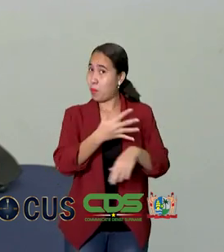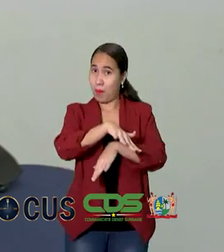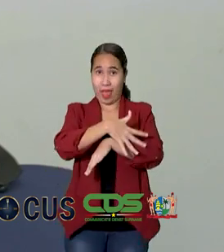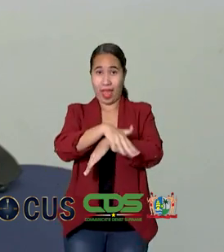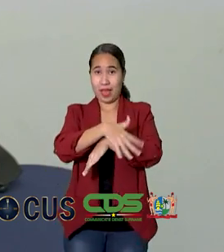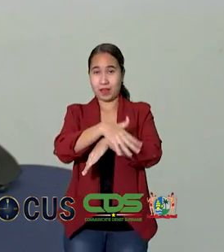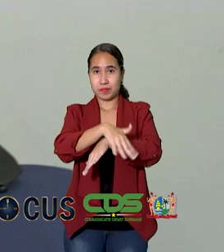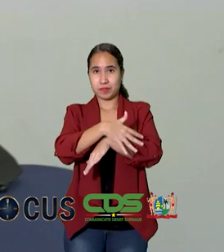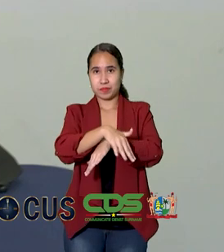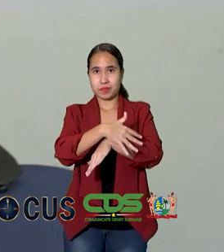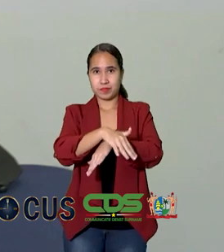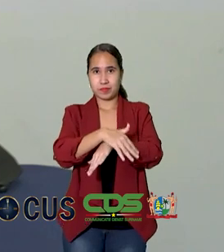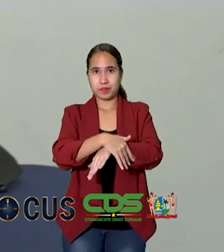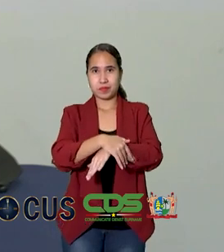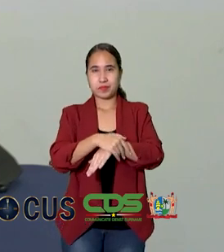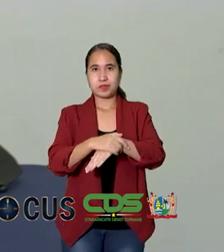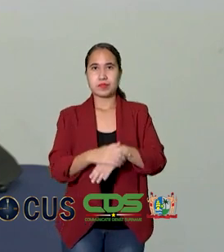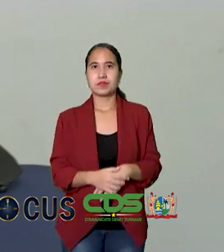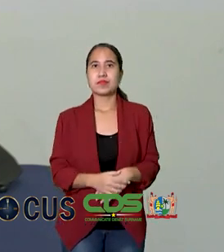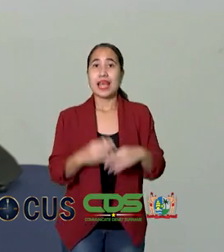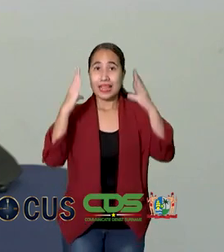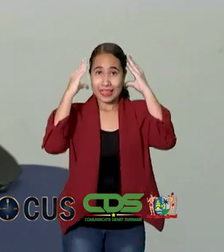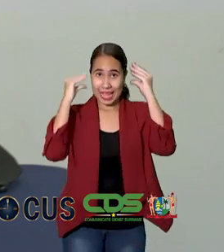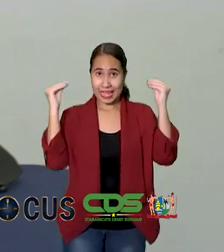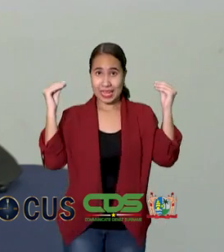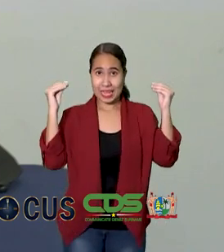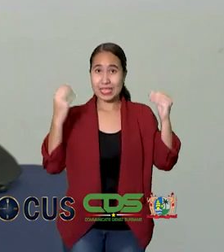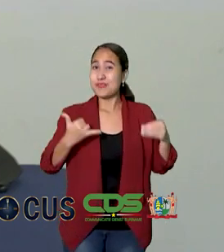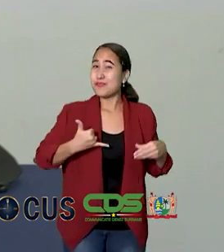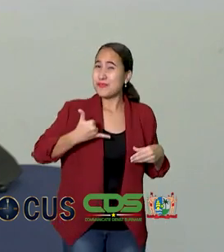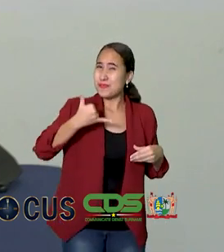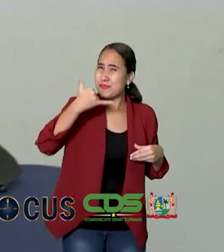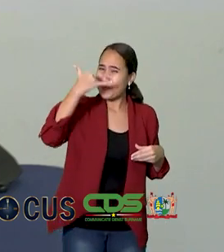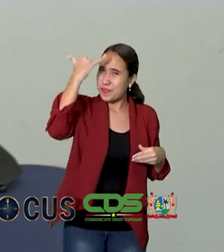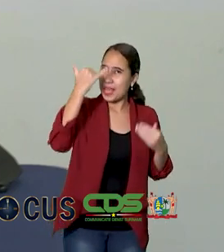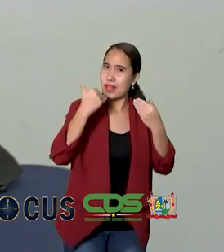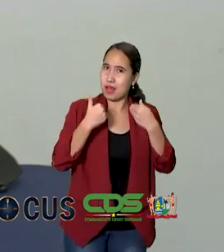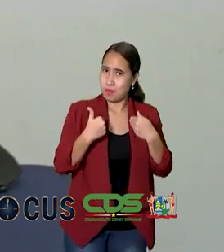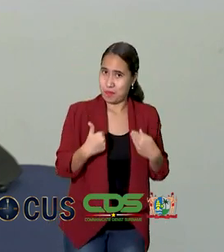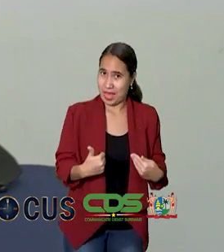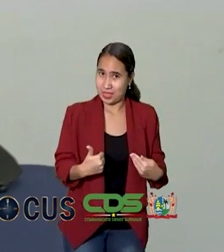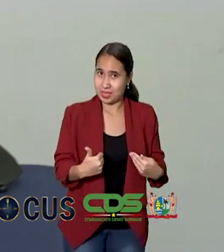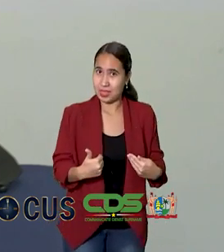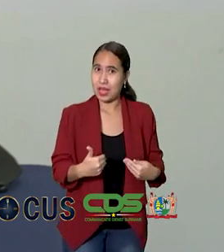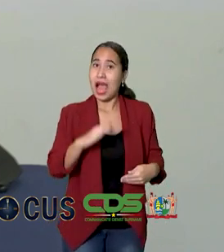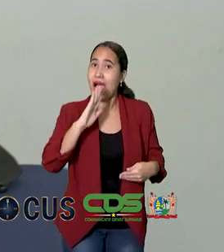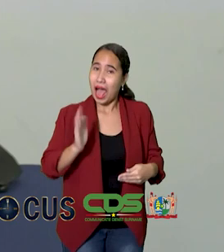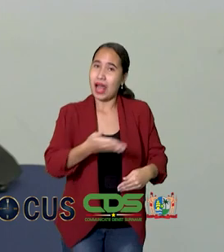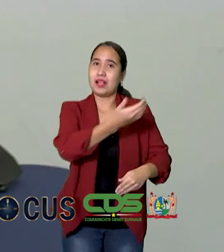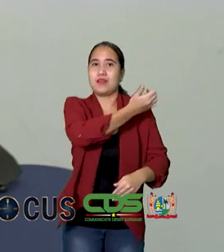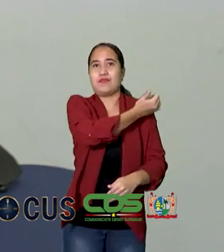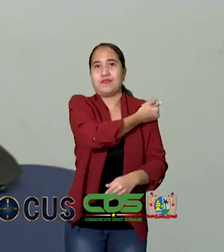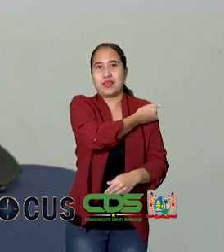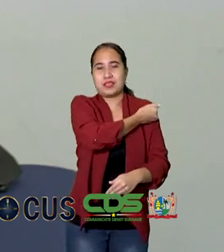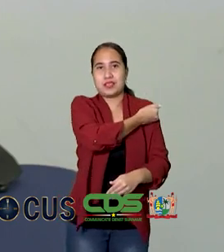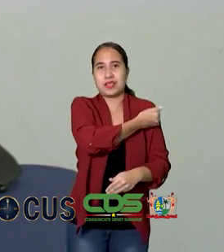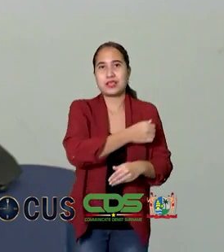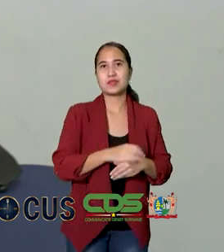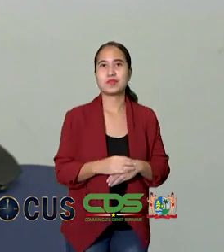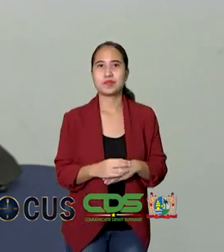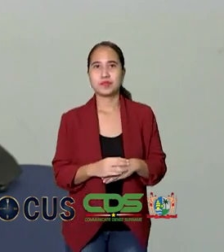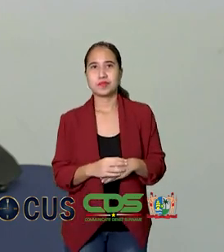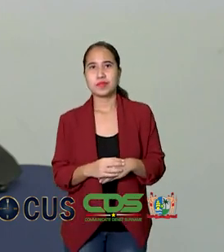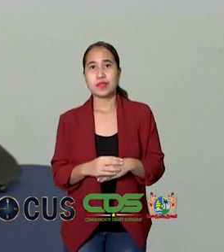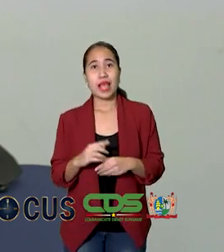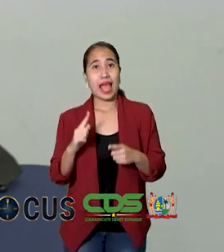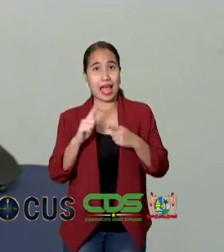een vaccinatiegraad die het dubbele is van de onze. En daarnaast speelt in die golf die Nederland nu heeft Omicron